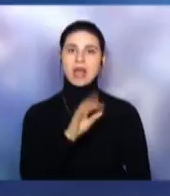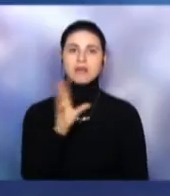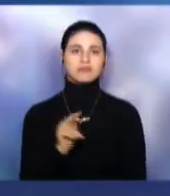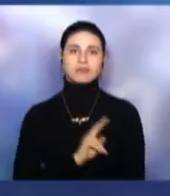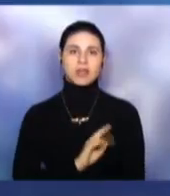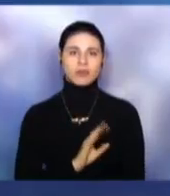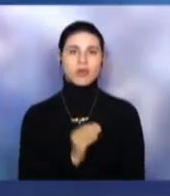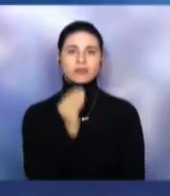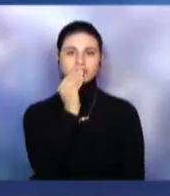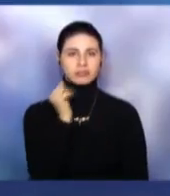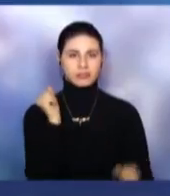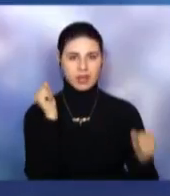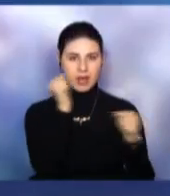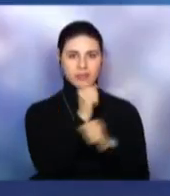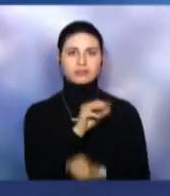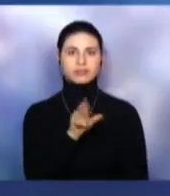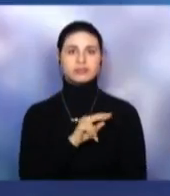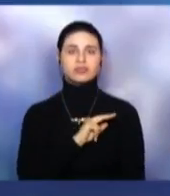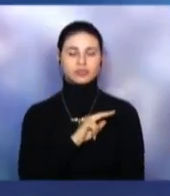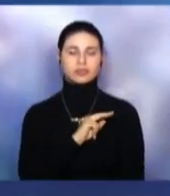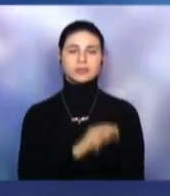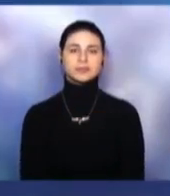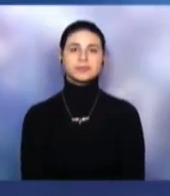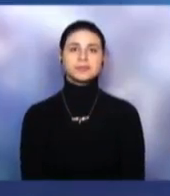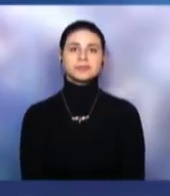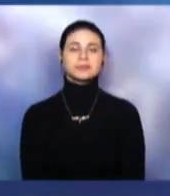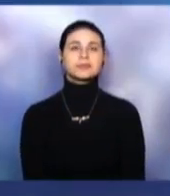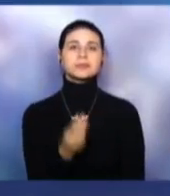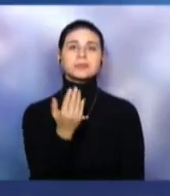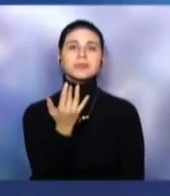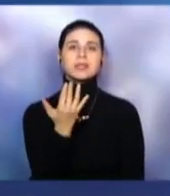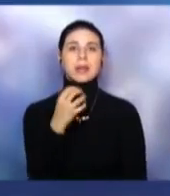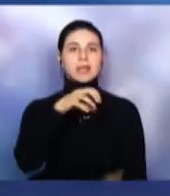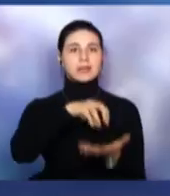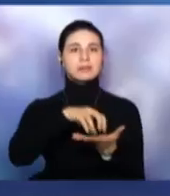უგულებელყოფა, სასმელთან დაკავშირებული სიფრთხილის უგულებელყოფა, მოცულობის